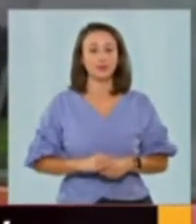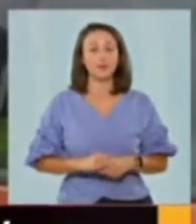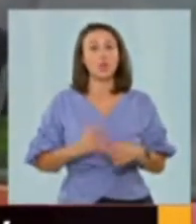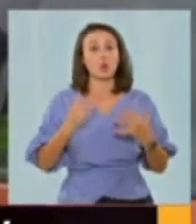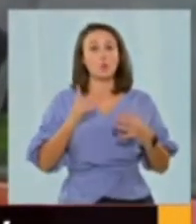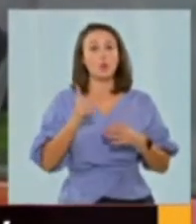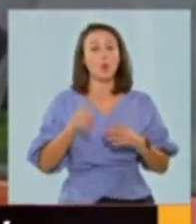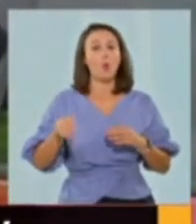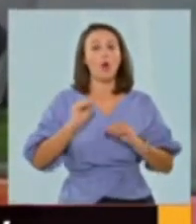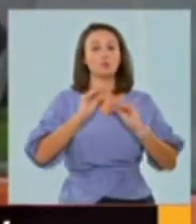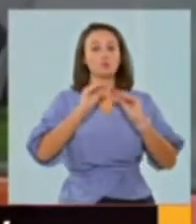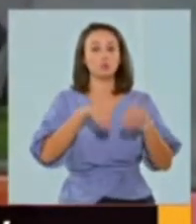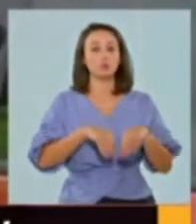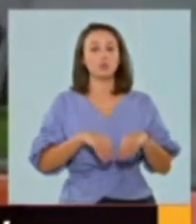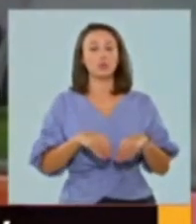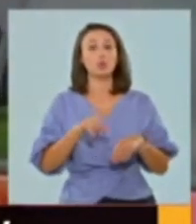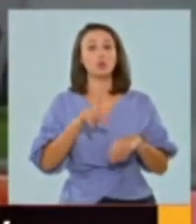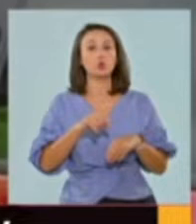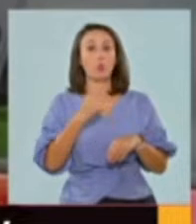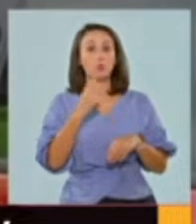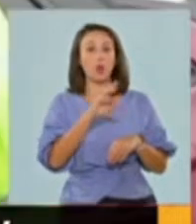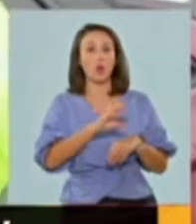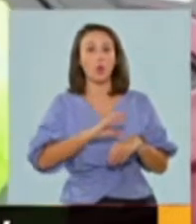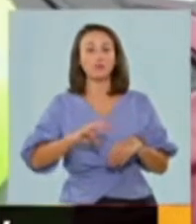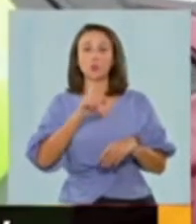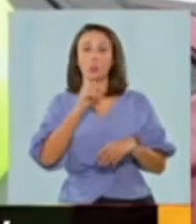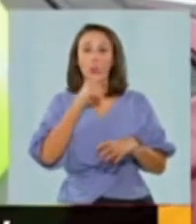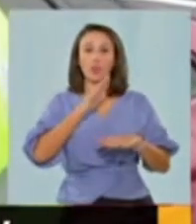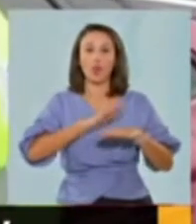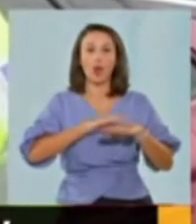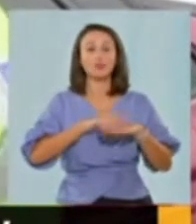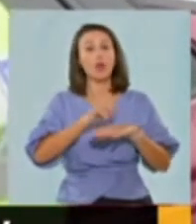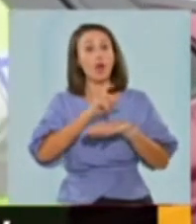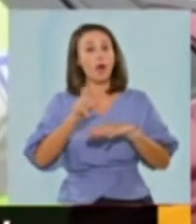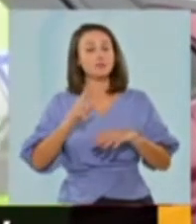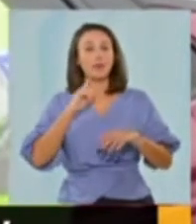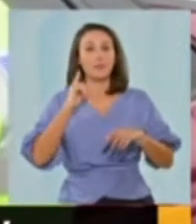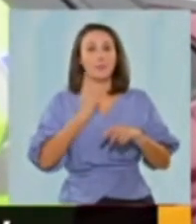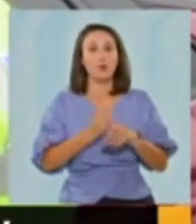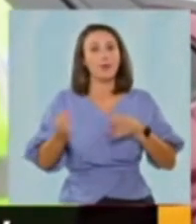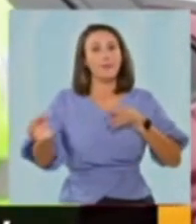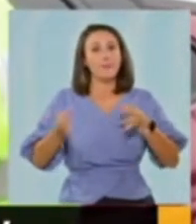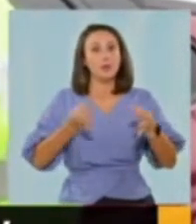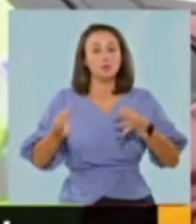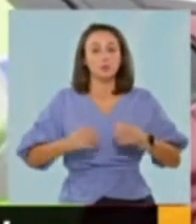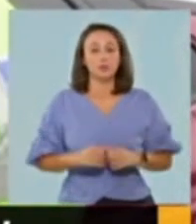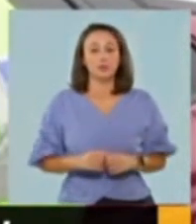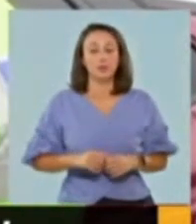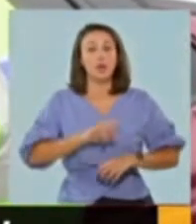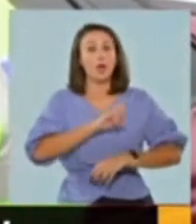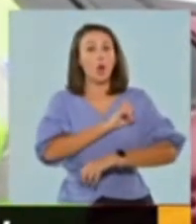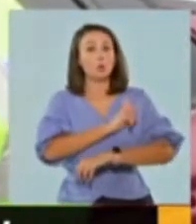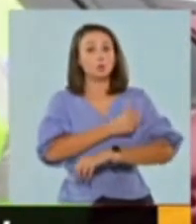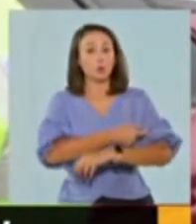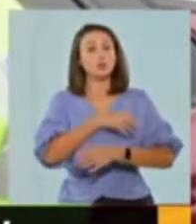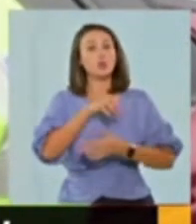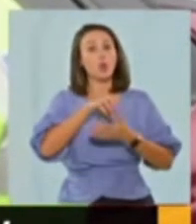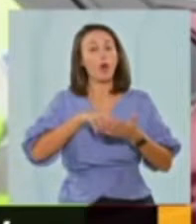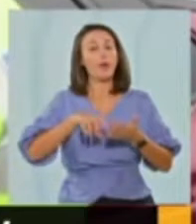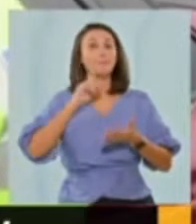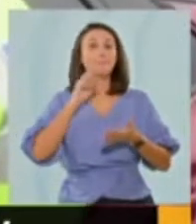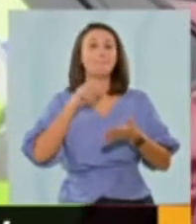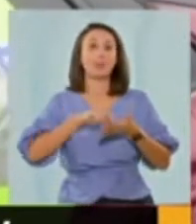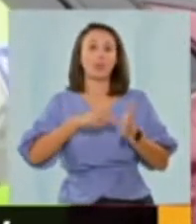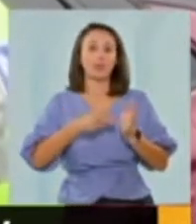acestora a ajuns la un total de 21 de localități unde rata de incidență impune măsuri restrictive. Autoritățile locale se